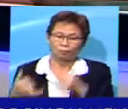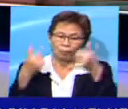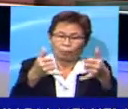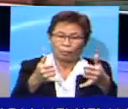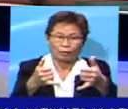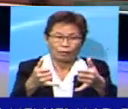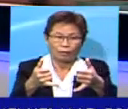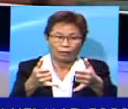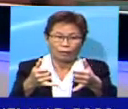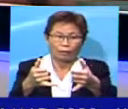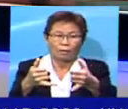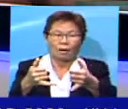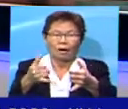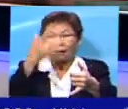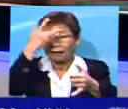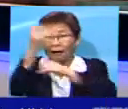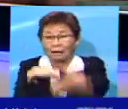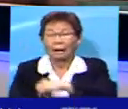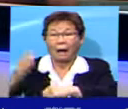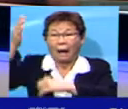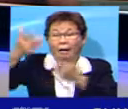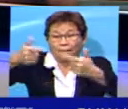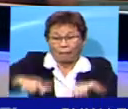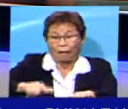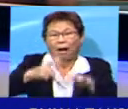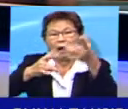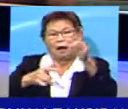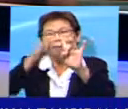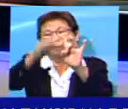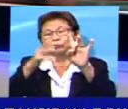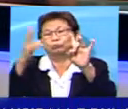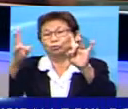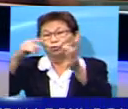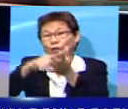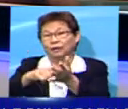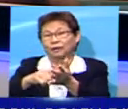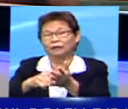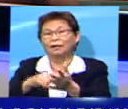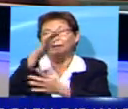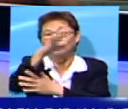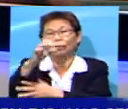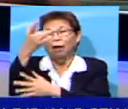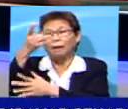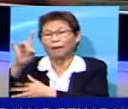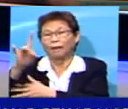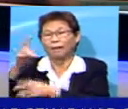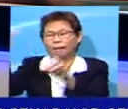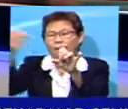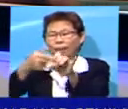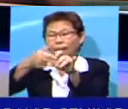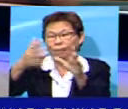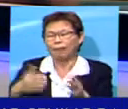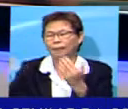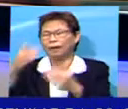Anugerah Harta Intelek Negara 2017 yang bakal berlangsung 18 Julai ini menyaksikan 518 penyertaan